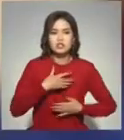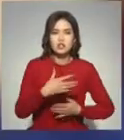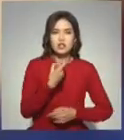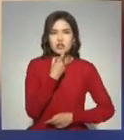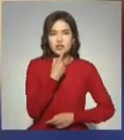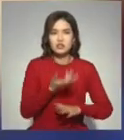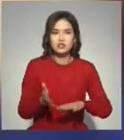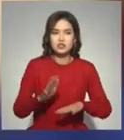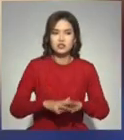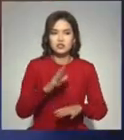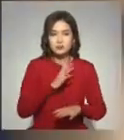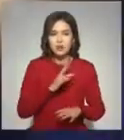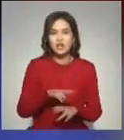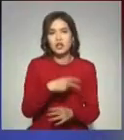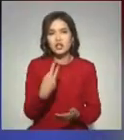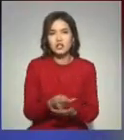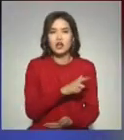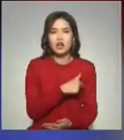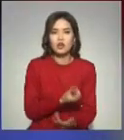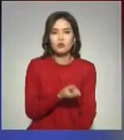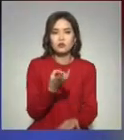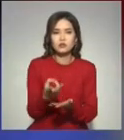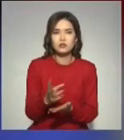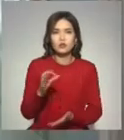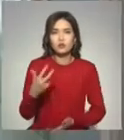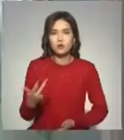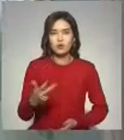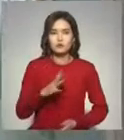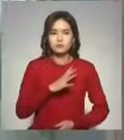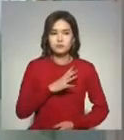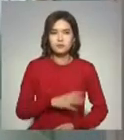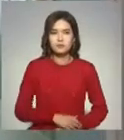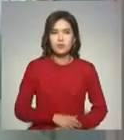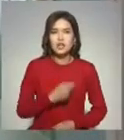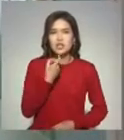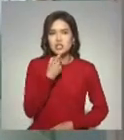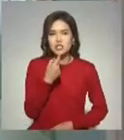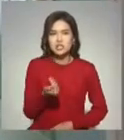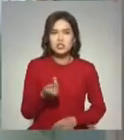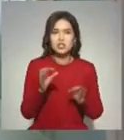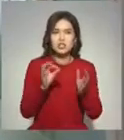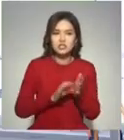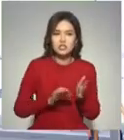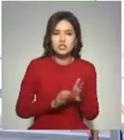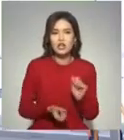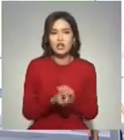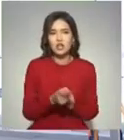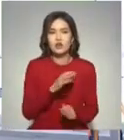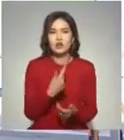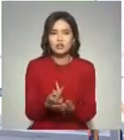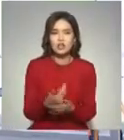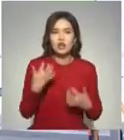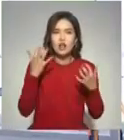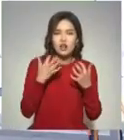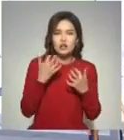қиындаған. Есімнен танып қалдым деген ол ауруханаға жедел жәрдеммен жеткен жазған. Квинке ісігі деген диагноз қойған дәрігерлер аллергия